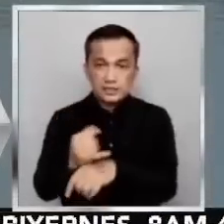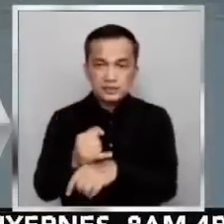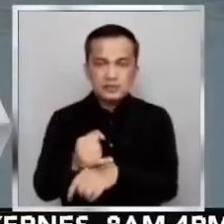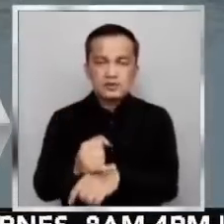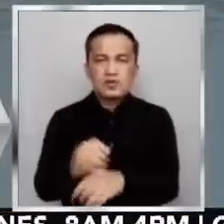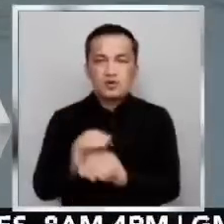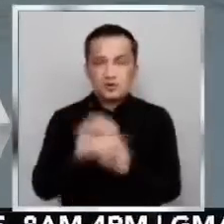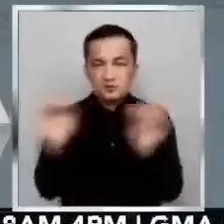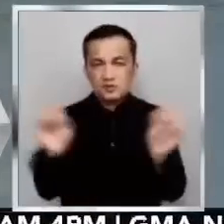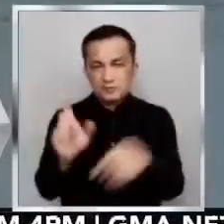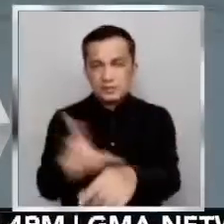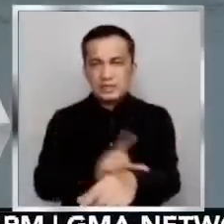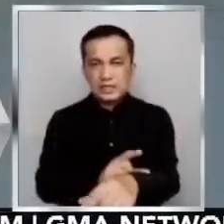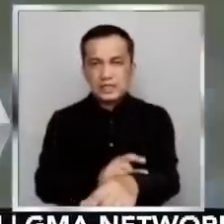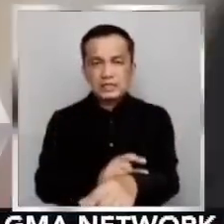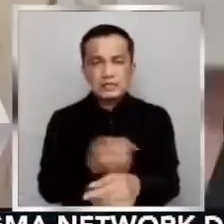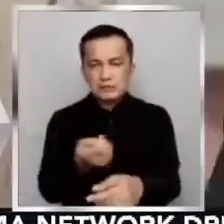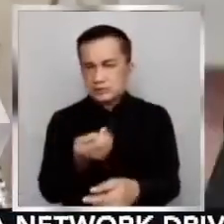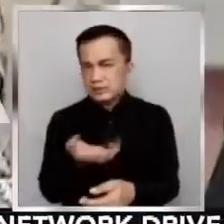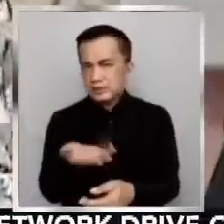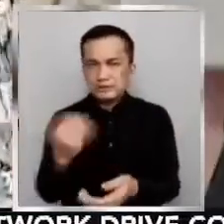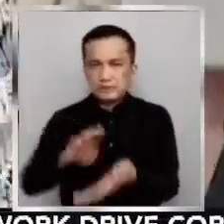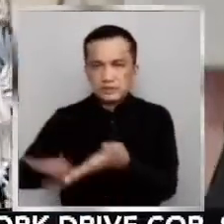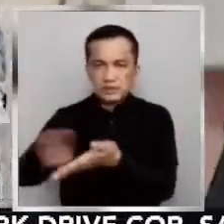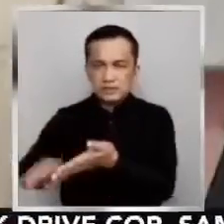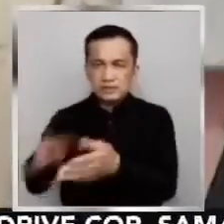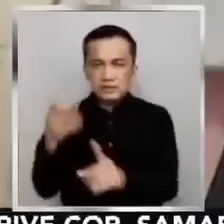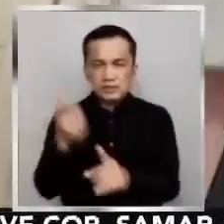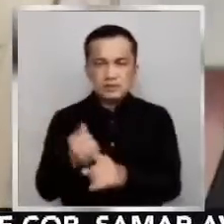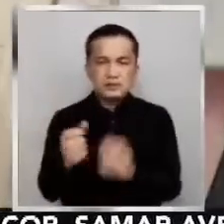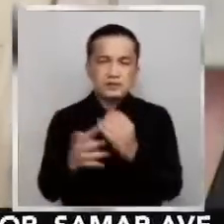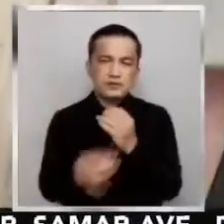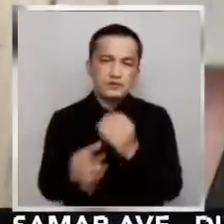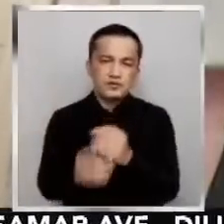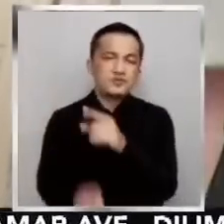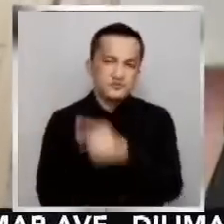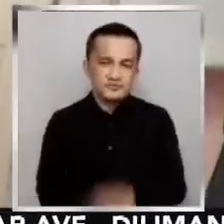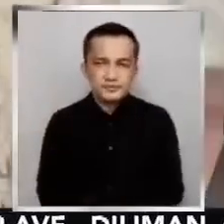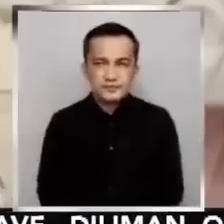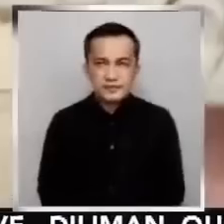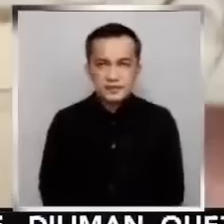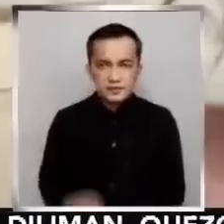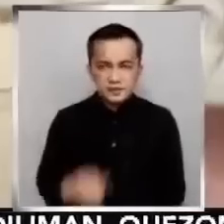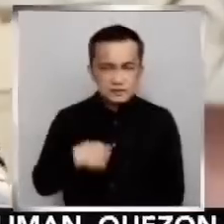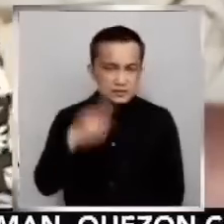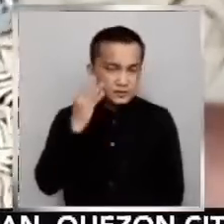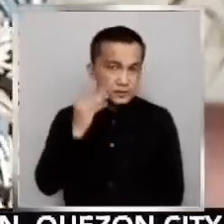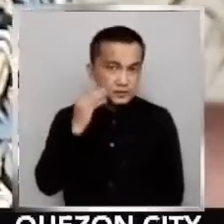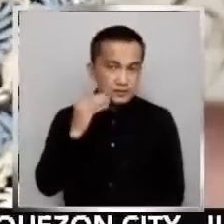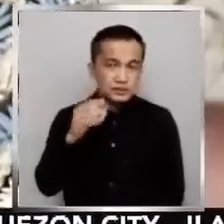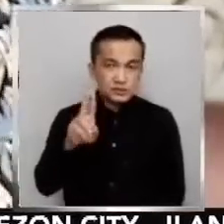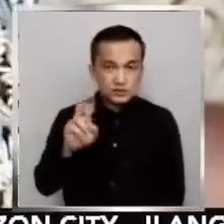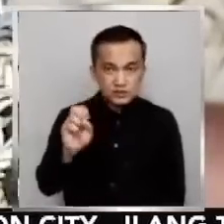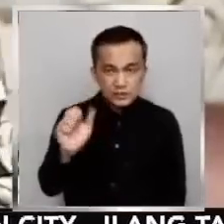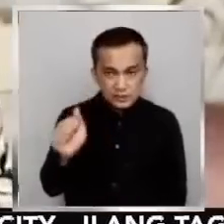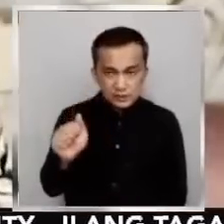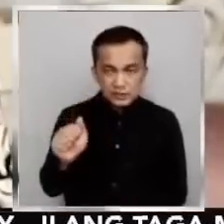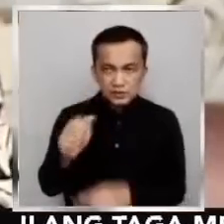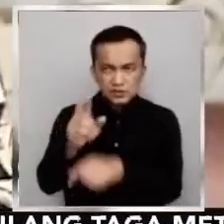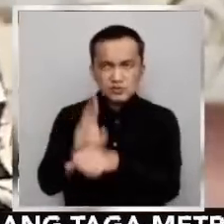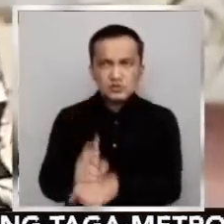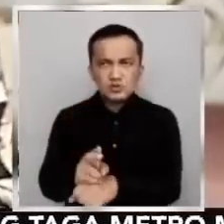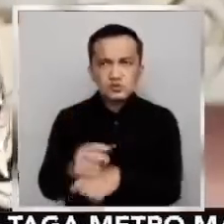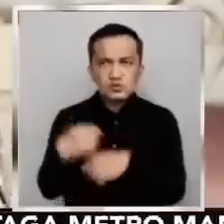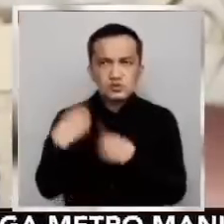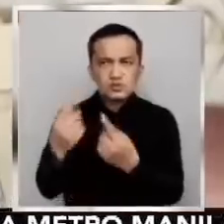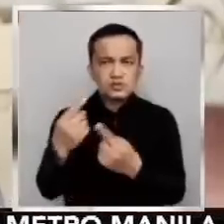maalis ang epekto ng langis doon. Based on my experience in the state of Texas in the USA, so usually it takes years and